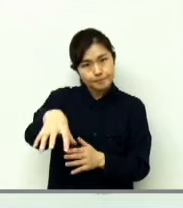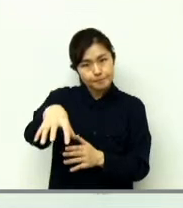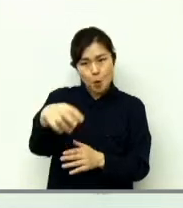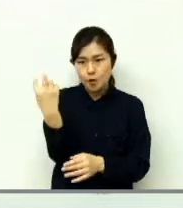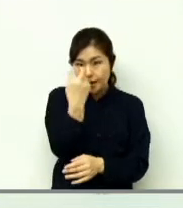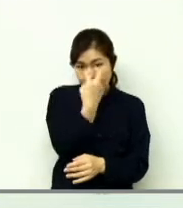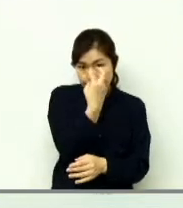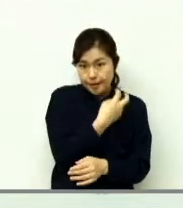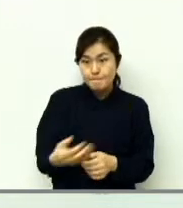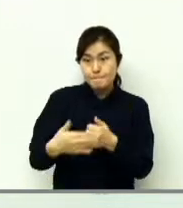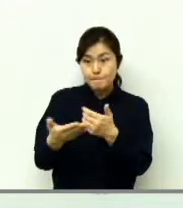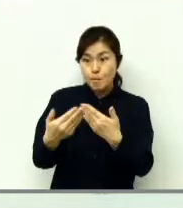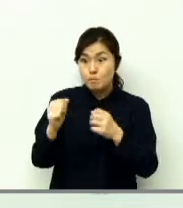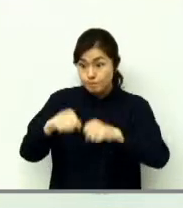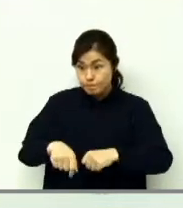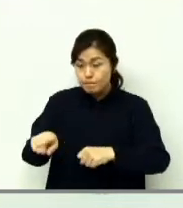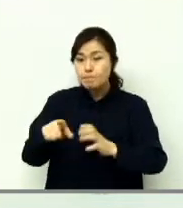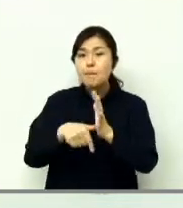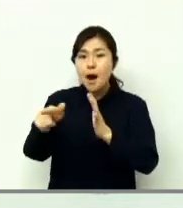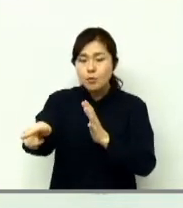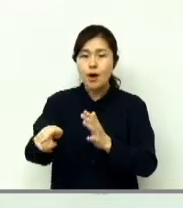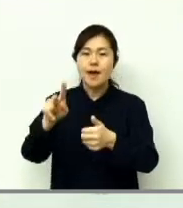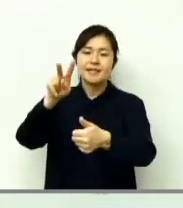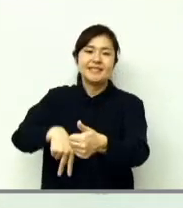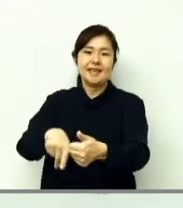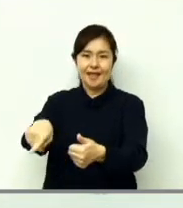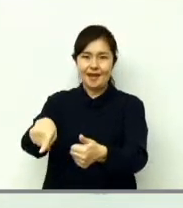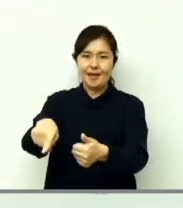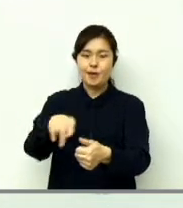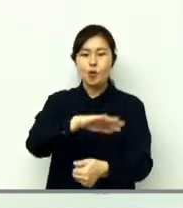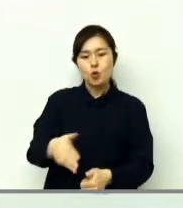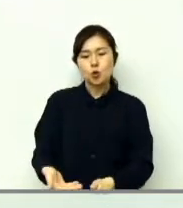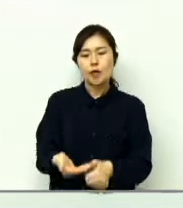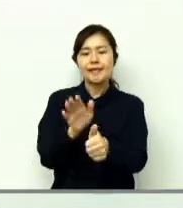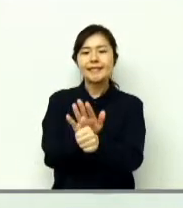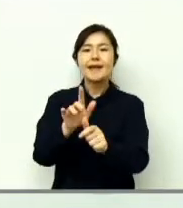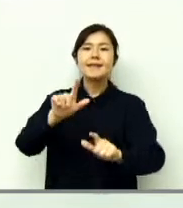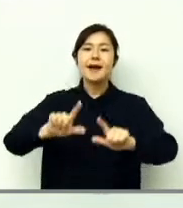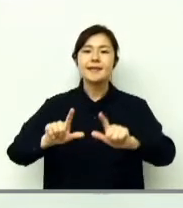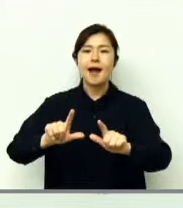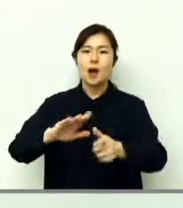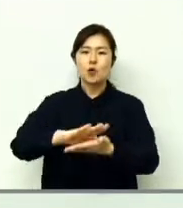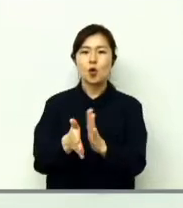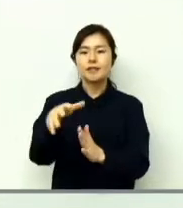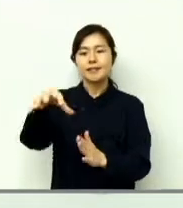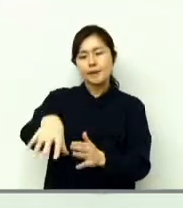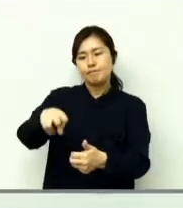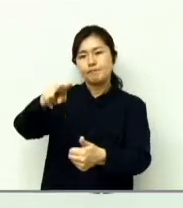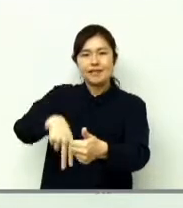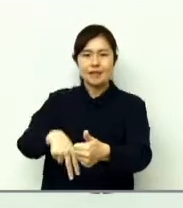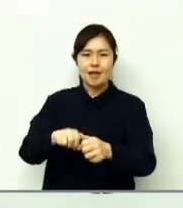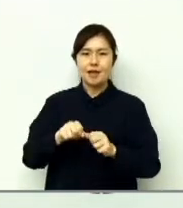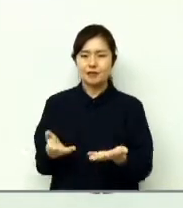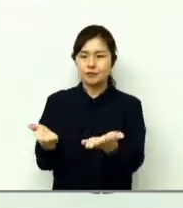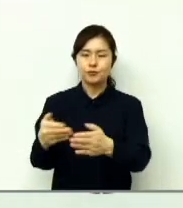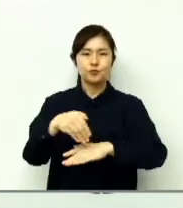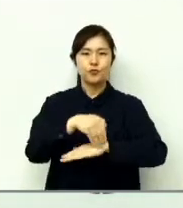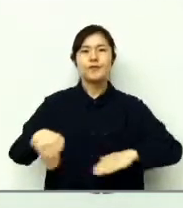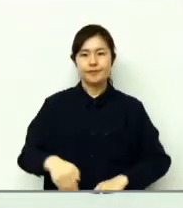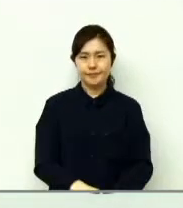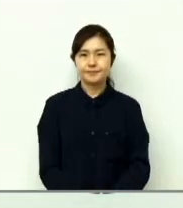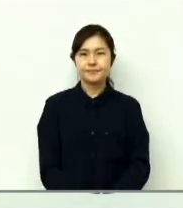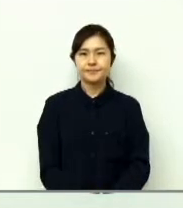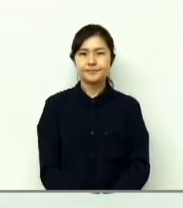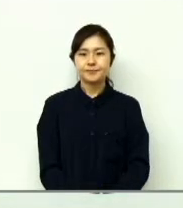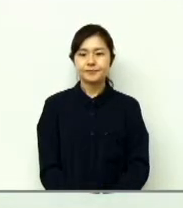稚園ということで認定をしまして、その普及にも取り組んでまいりたいと考えております。これまでの幼稚園や